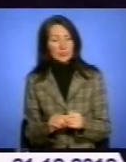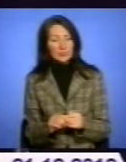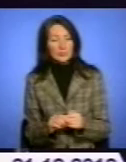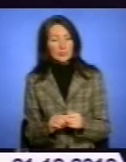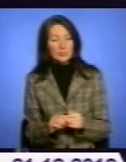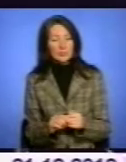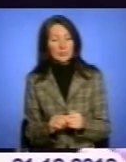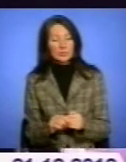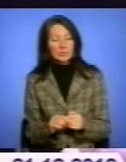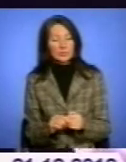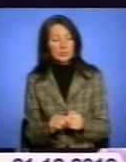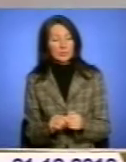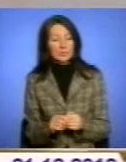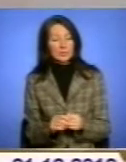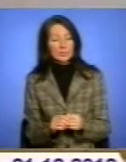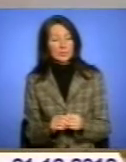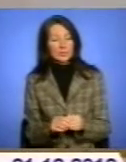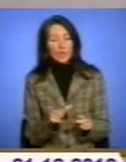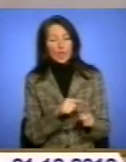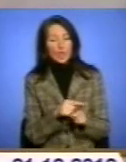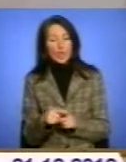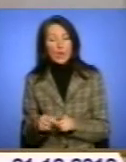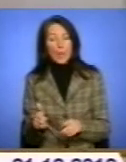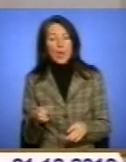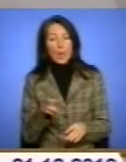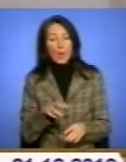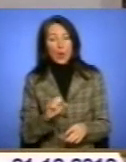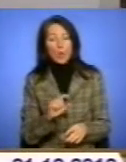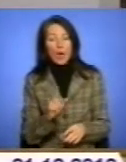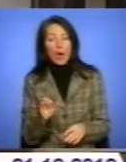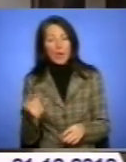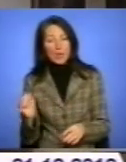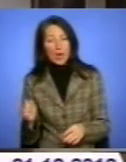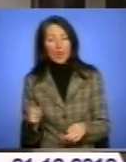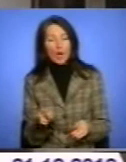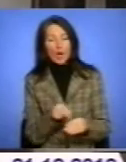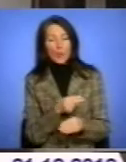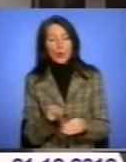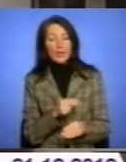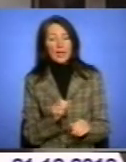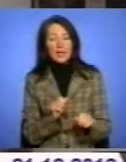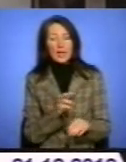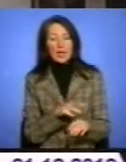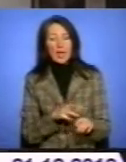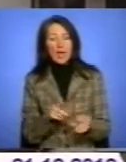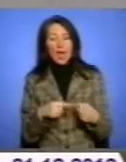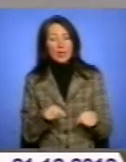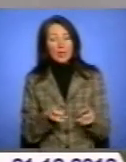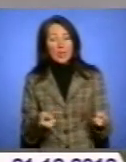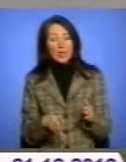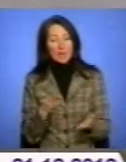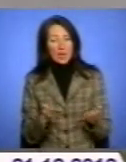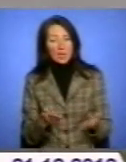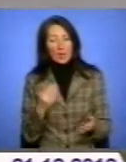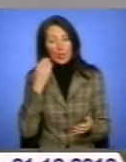механизмы борьбы с преступностью. За словами Миколи Азарова, реформувати правоохоронну галузь варто зважено. Покращити інформаційне забезпечення,